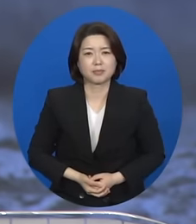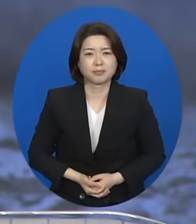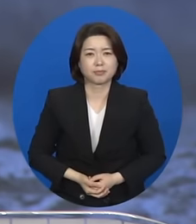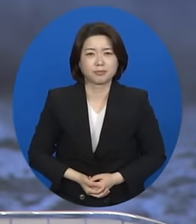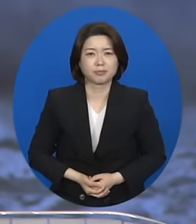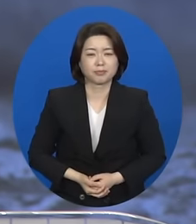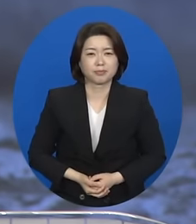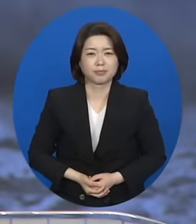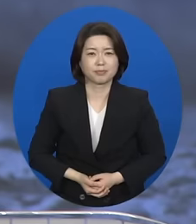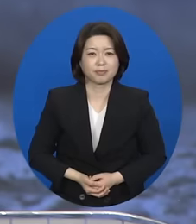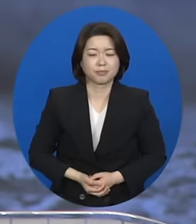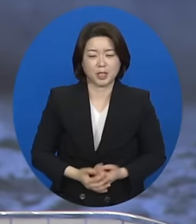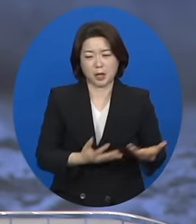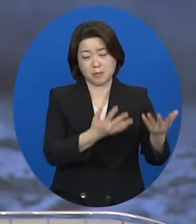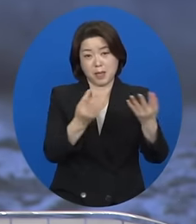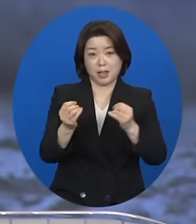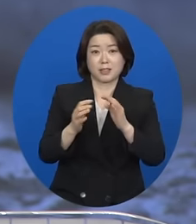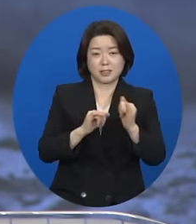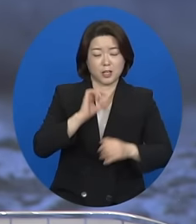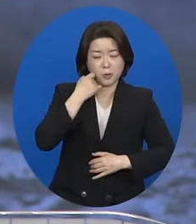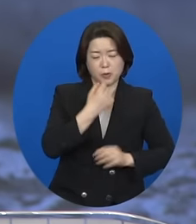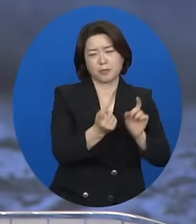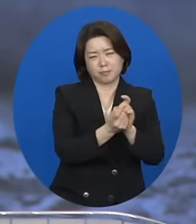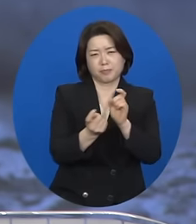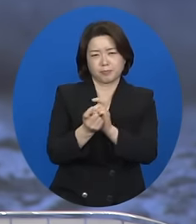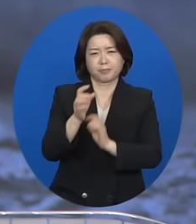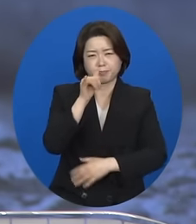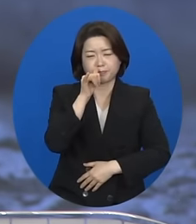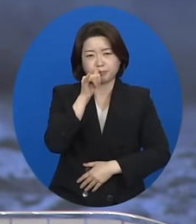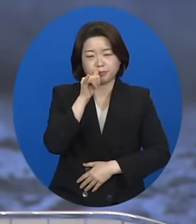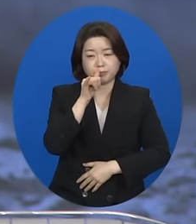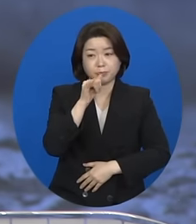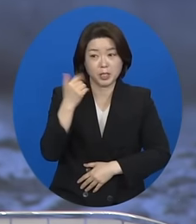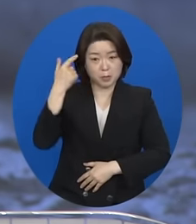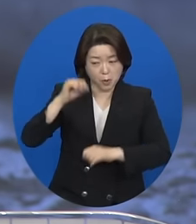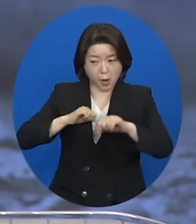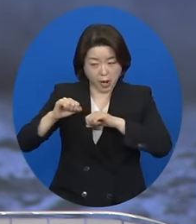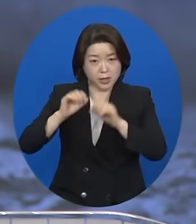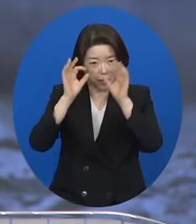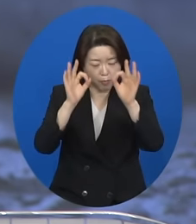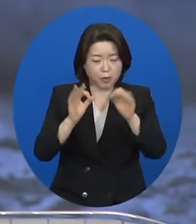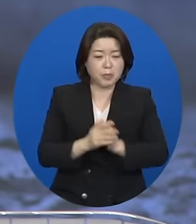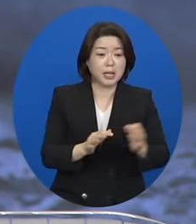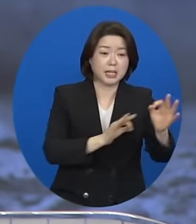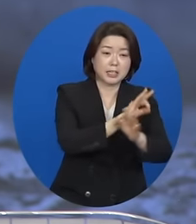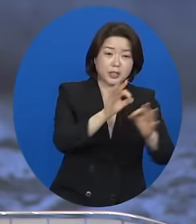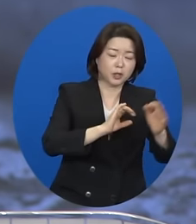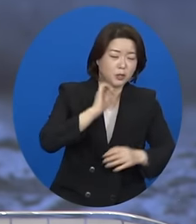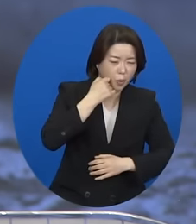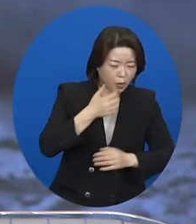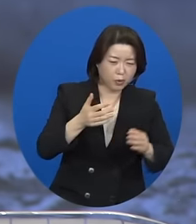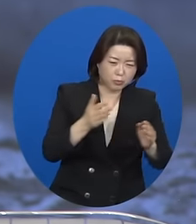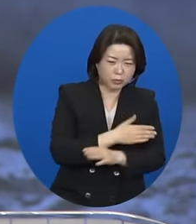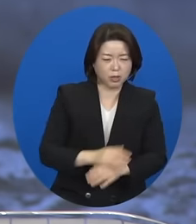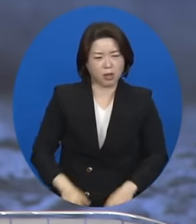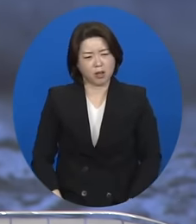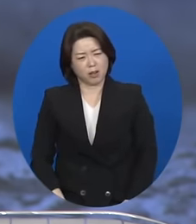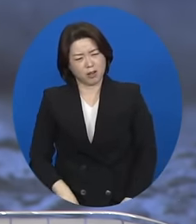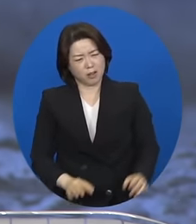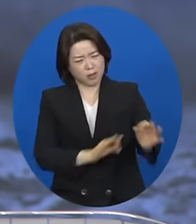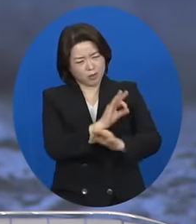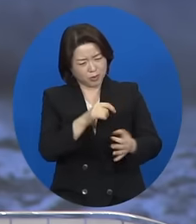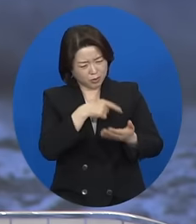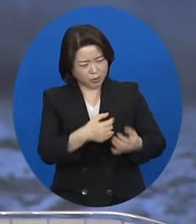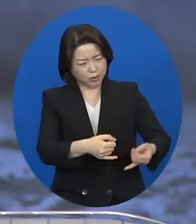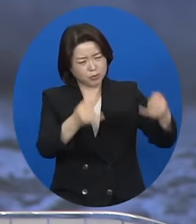깨달았습니다 많은 분들이 참 어려움을 겪습니다 목회를 하다 보면 참 경제적인 어려움부터 야이 경제적인 빛에서